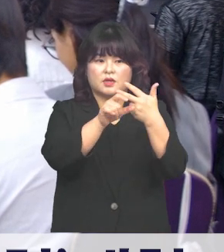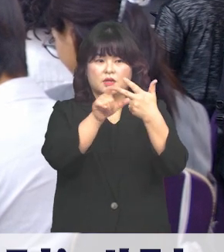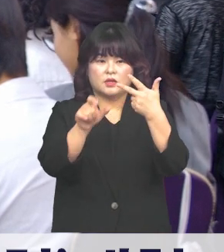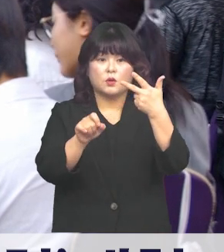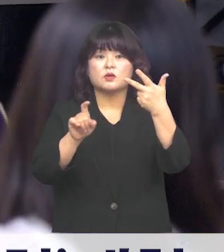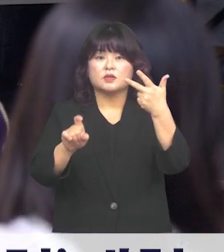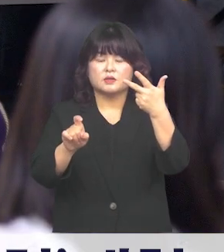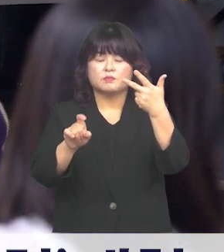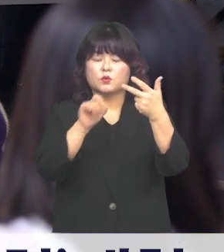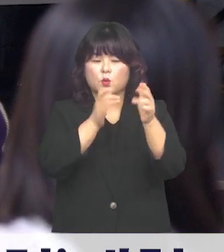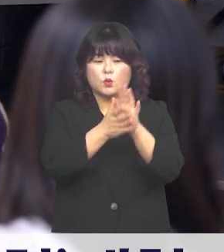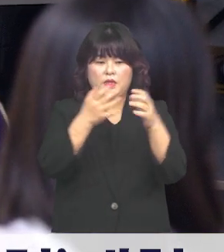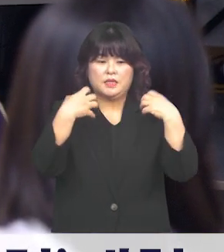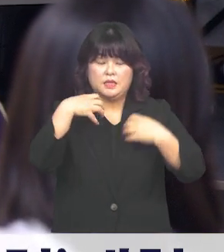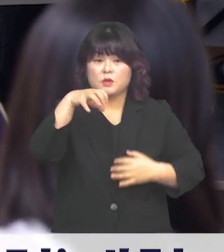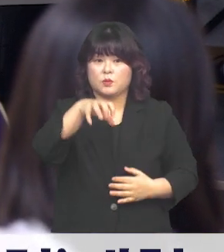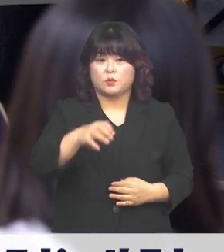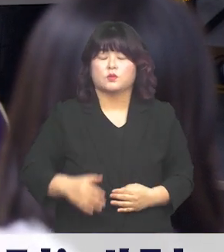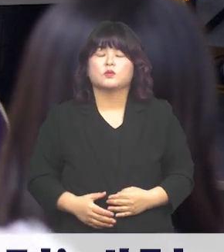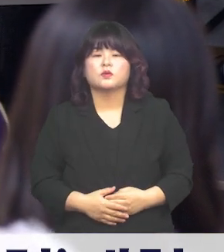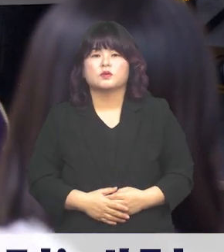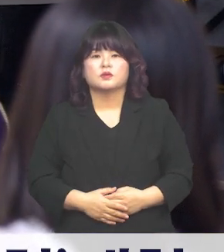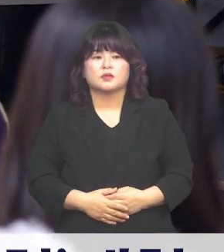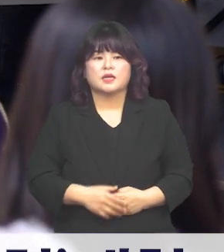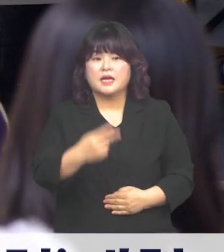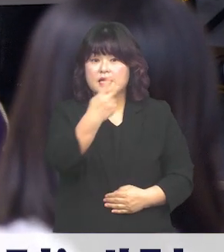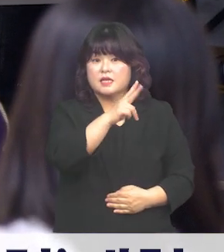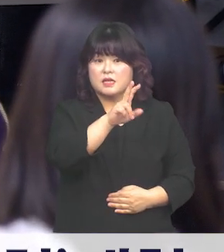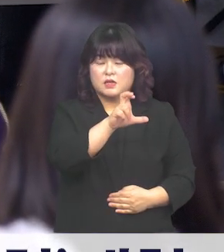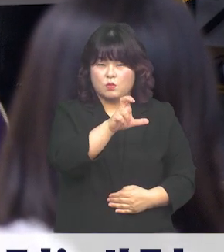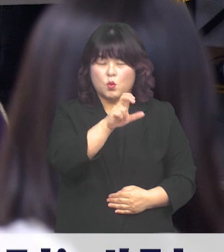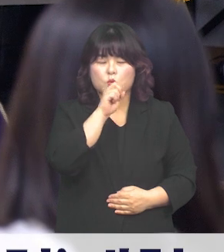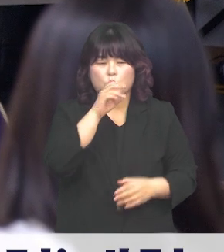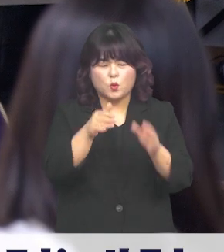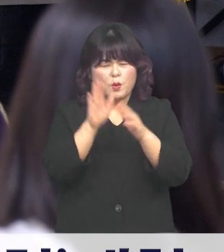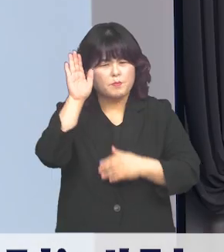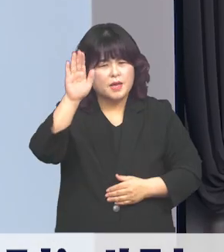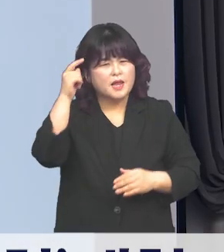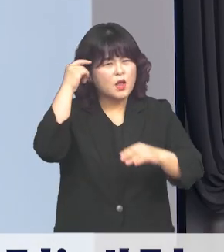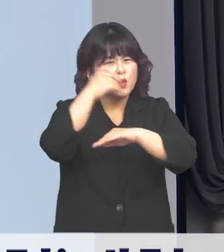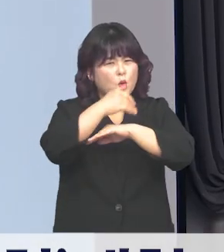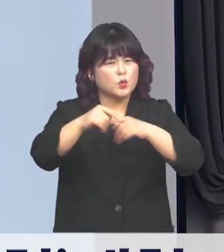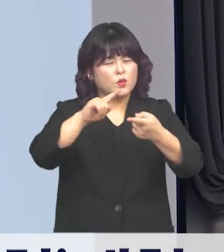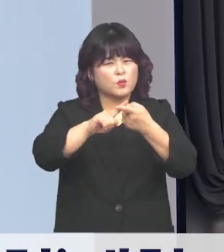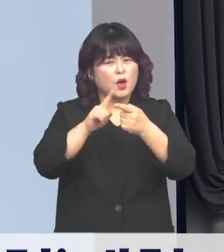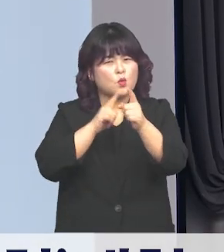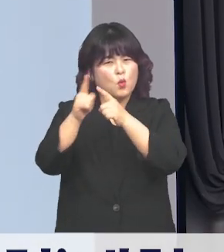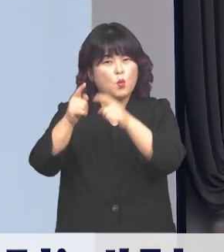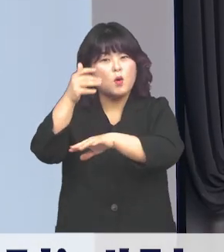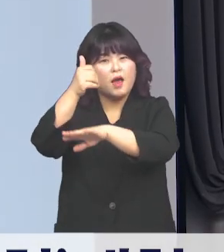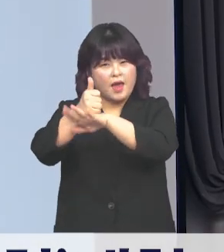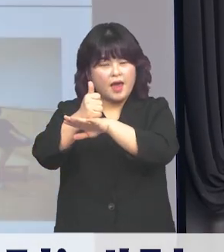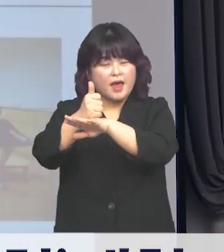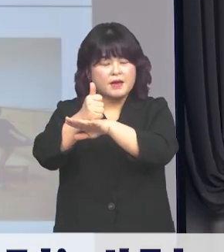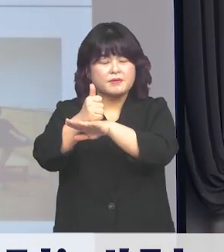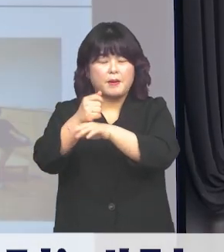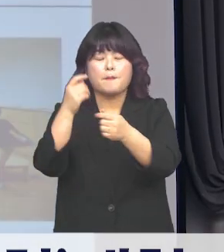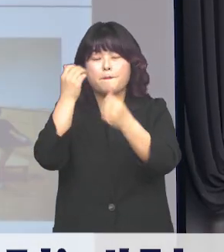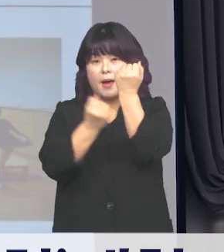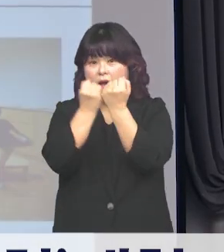용인특례시는 지난 10일 시청 컨벤션홀에서 2025년 용인 미래정책 제안 공모전 정책 발표회를